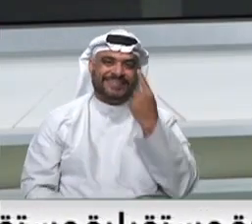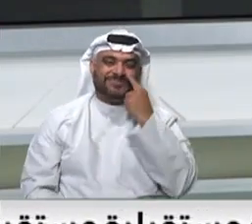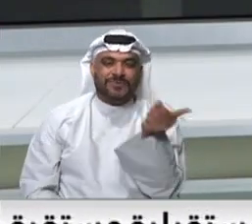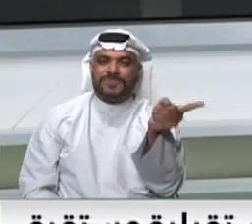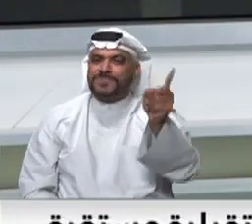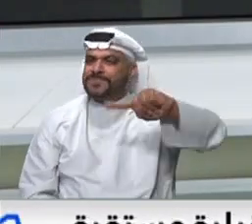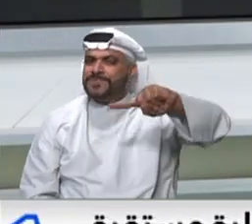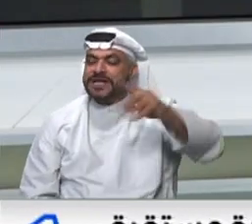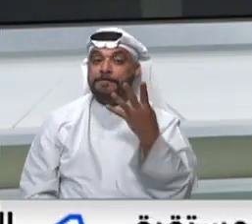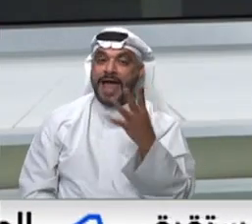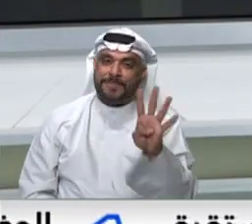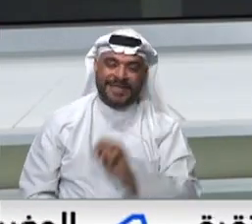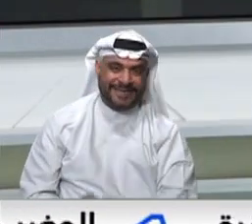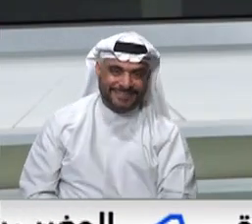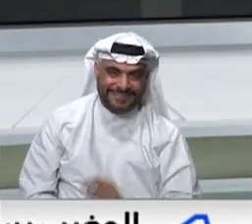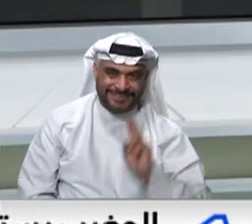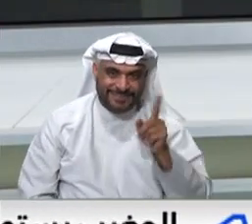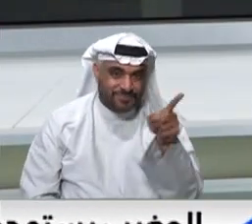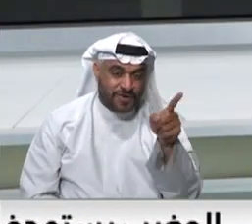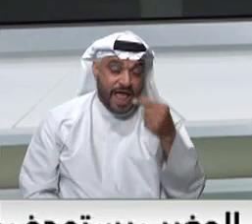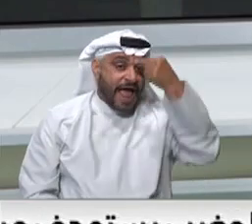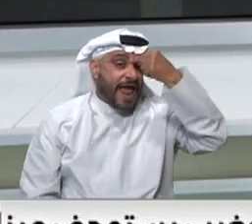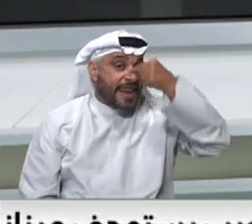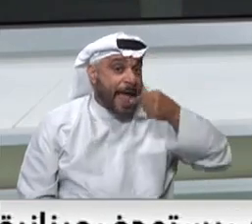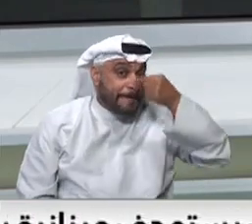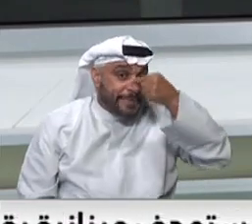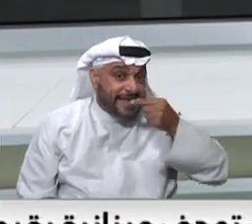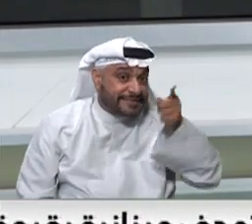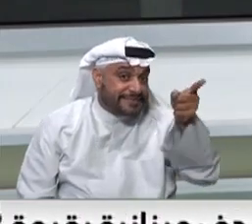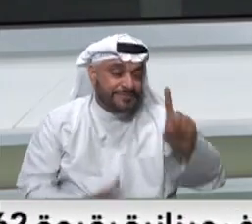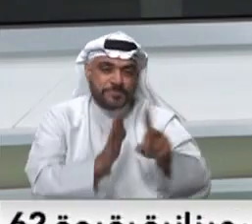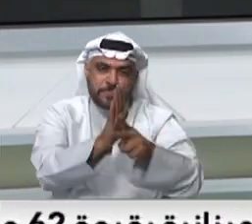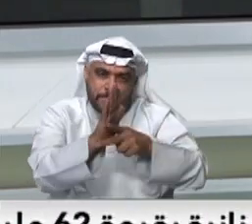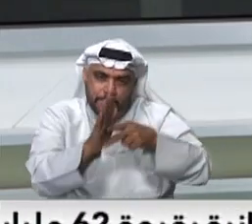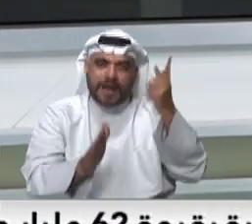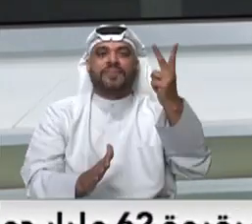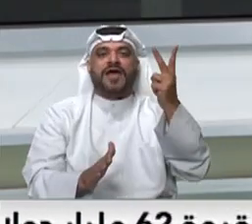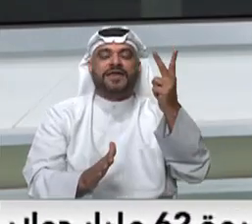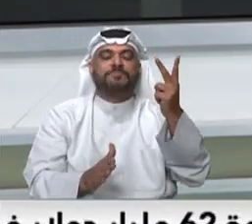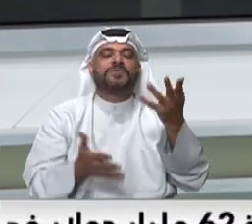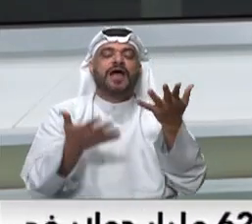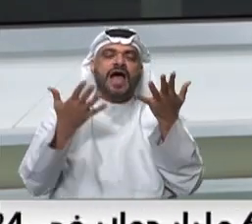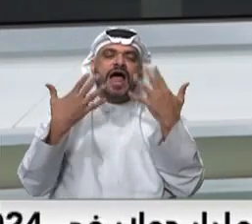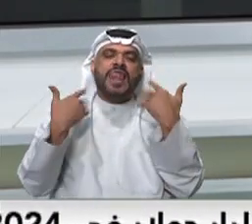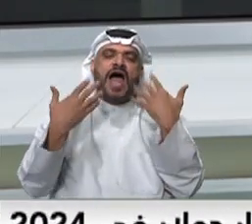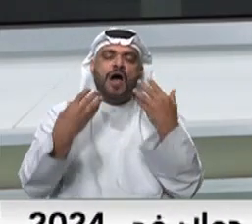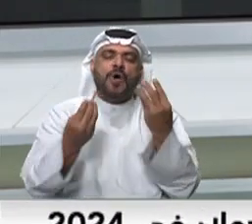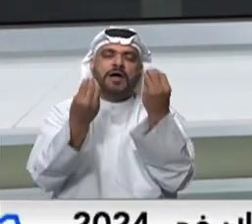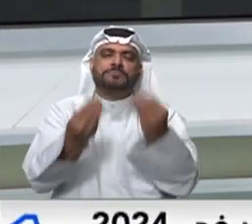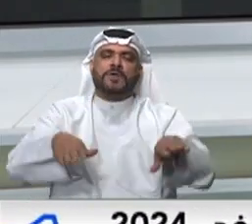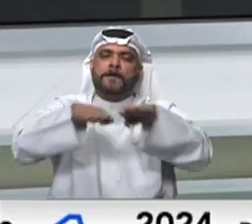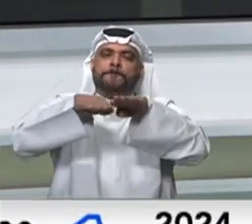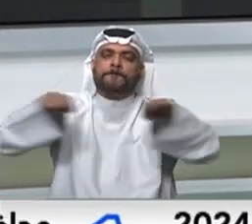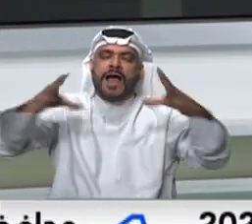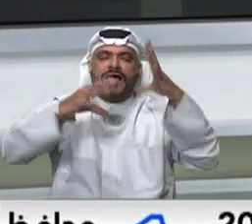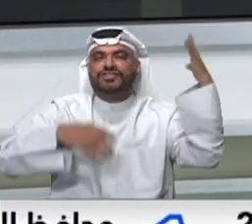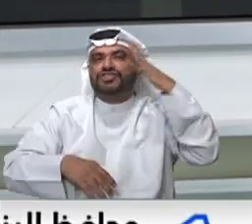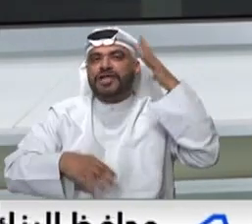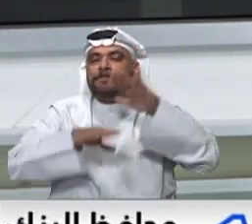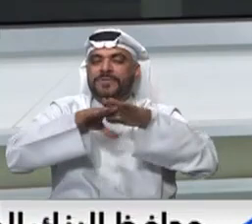إلى 40 كيلومتر في الساعة. يوم الخميس تعاود الرياح الشمالية الغربية وتعاود الأجواء صحو بمشيئة